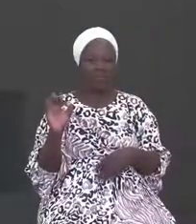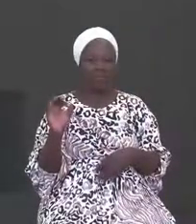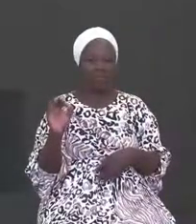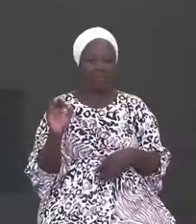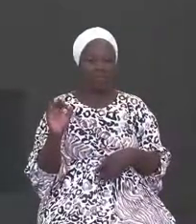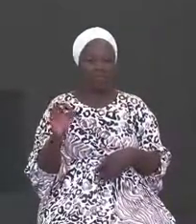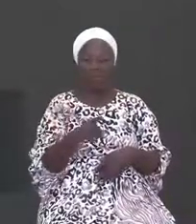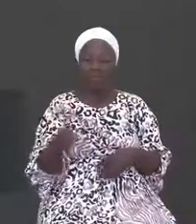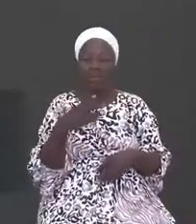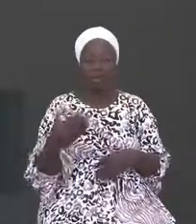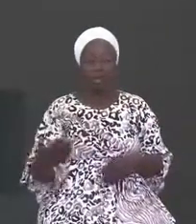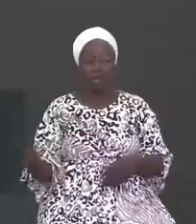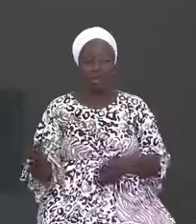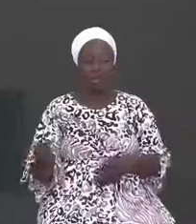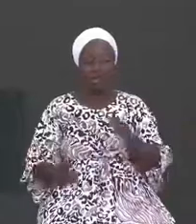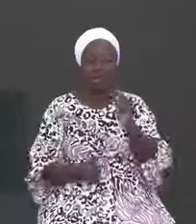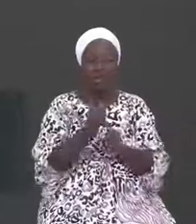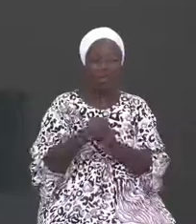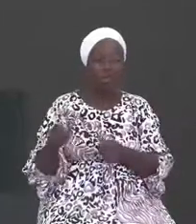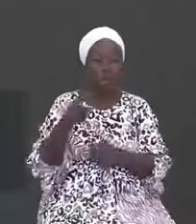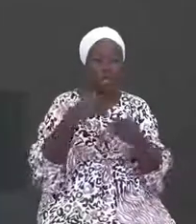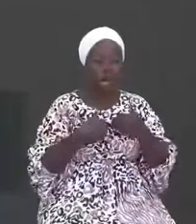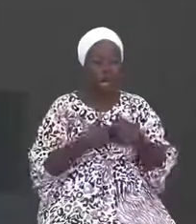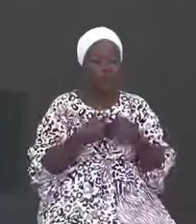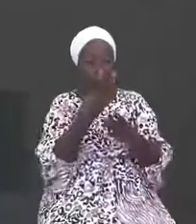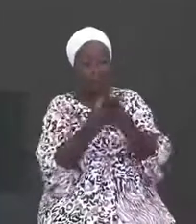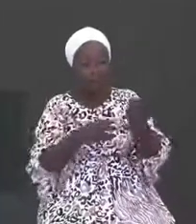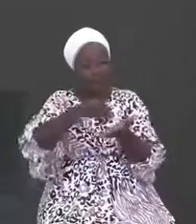ce que vous avez appris,